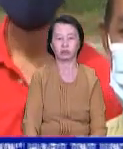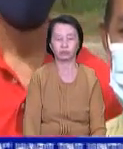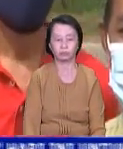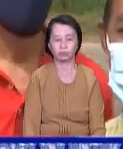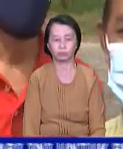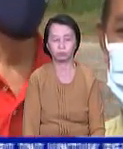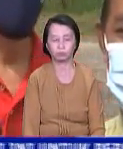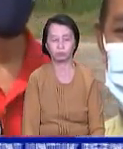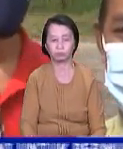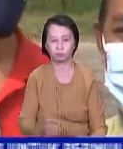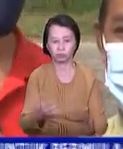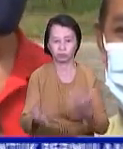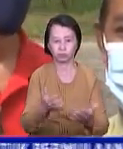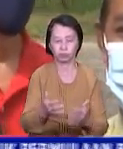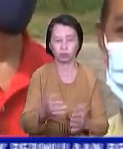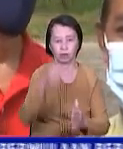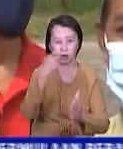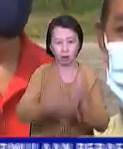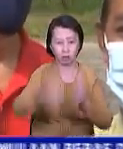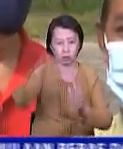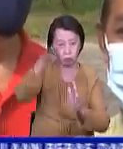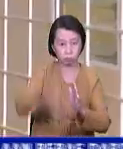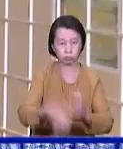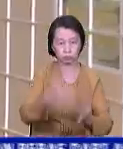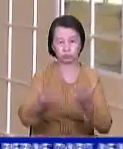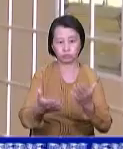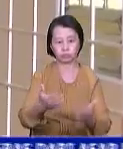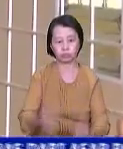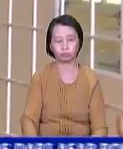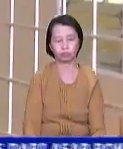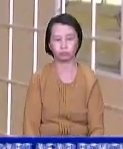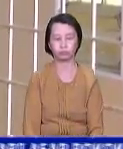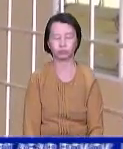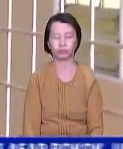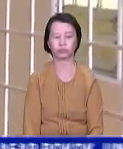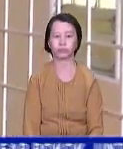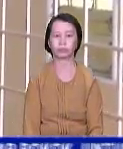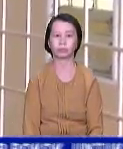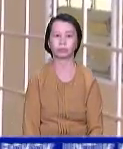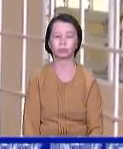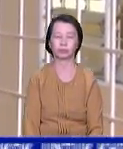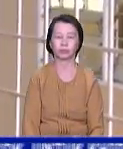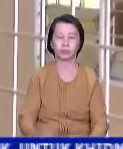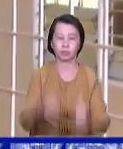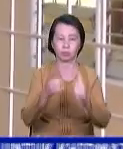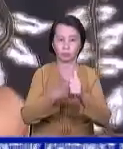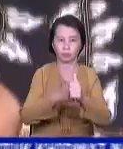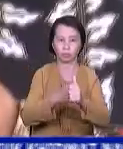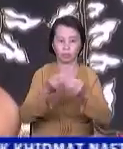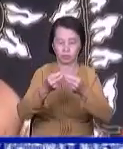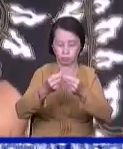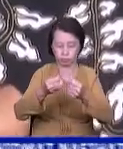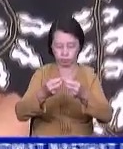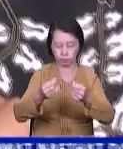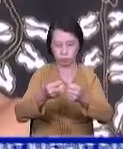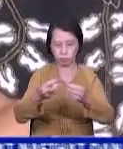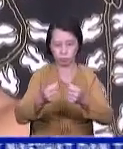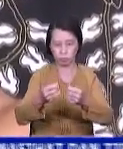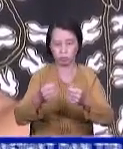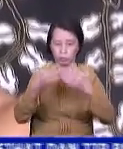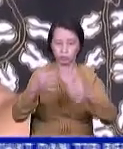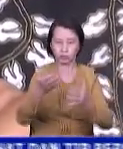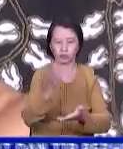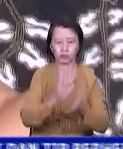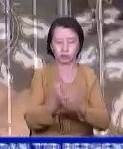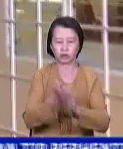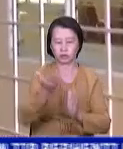inovasi di mungkin tertahan di blog agar saya enggak pulsa buat permulaan tepung gandum kegunaam